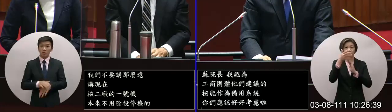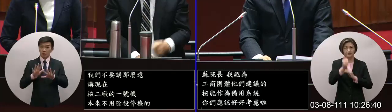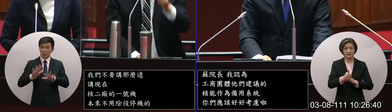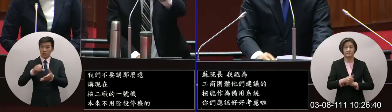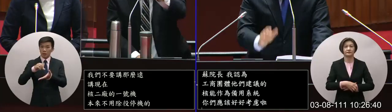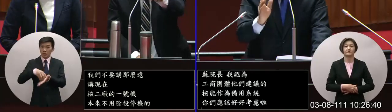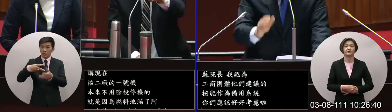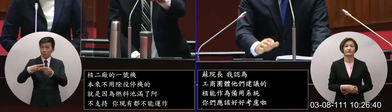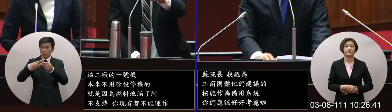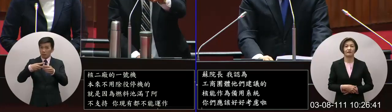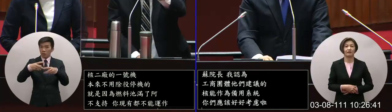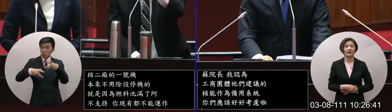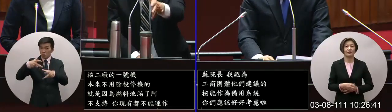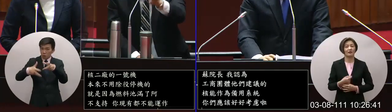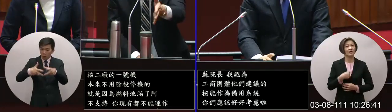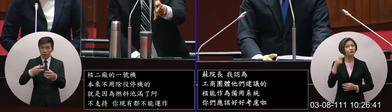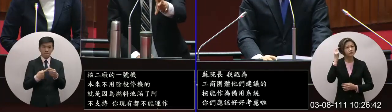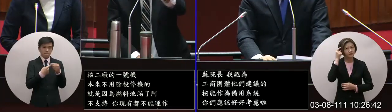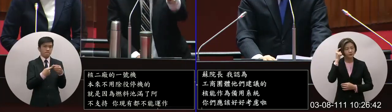机